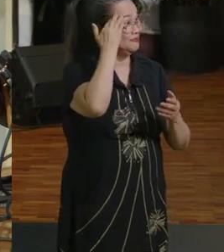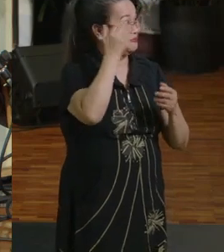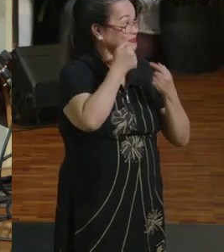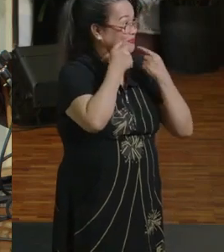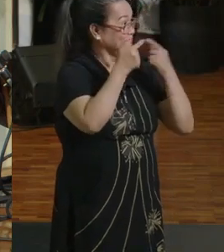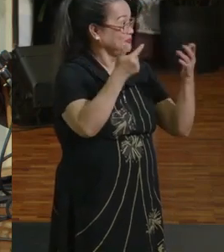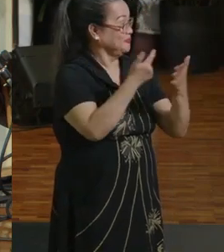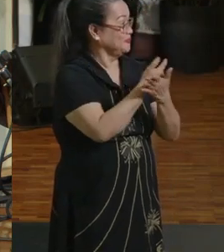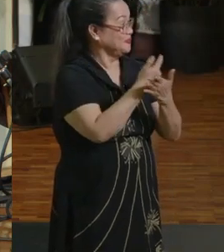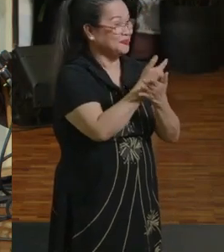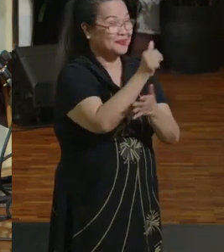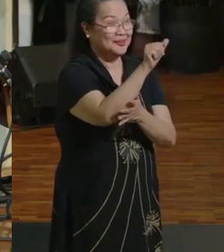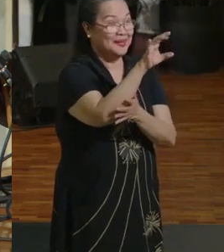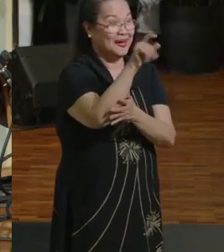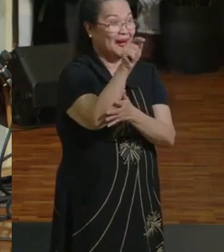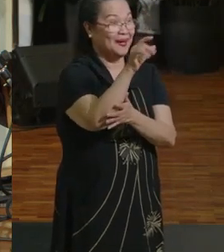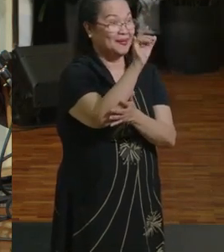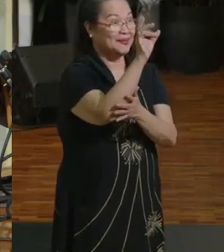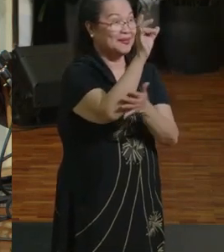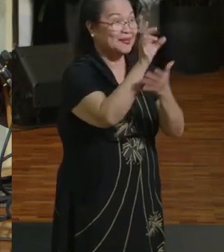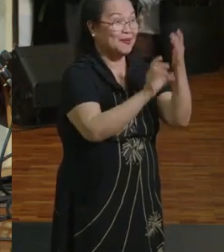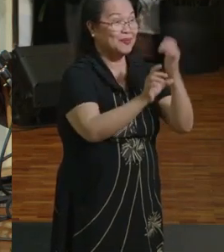Acts 17:6.